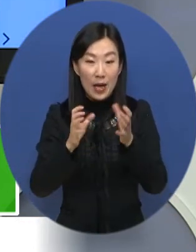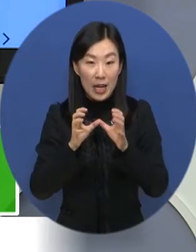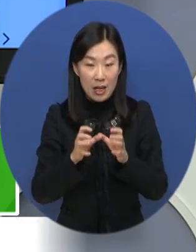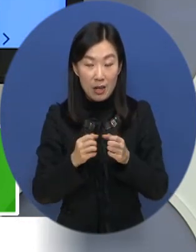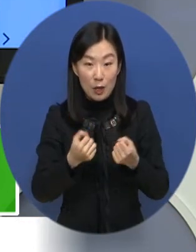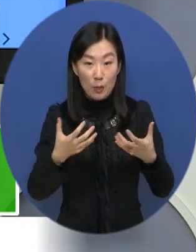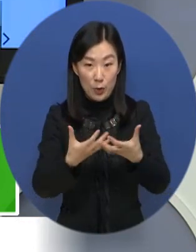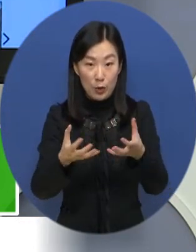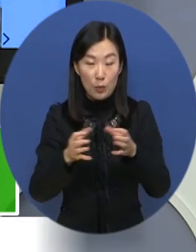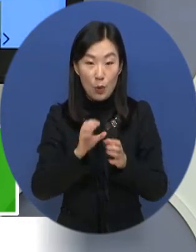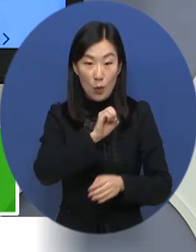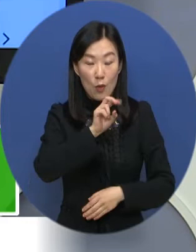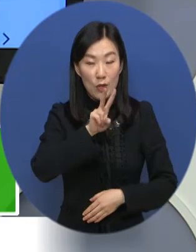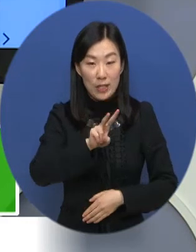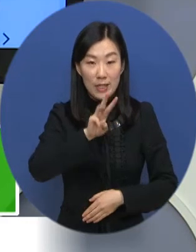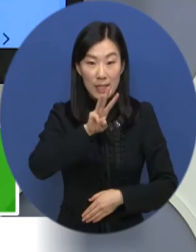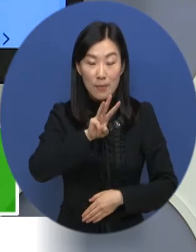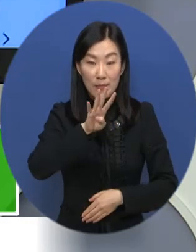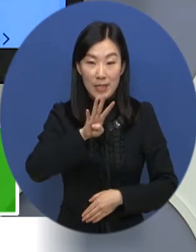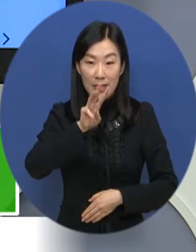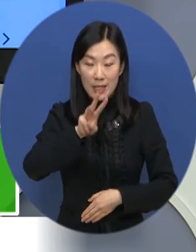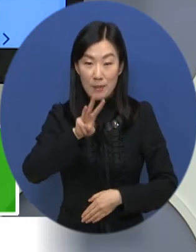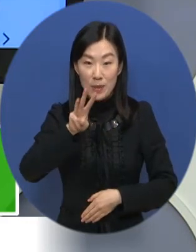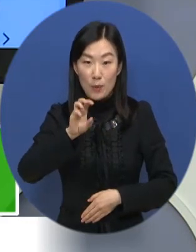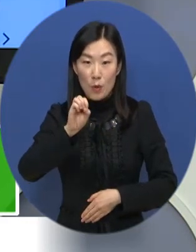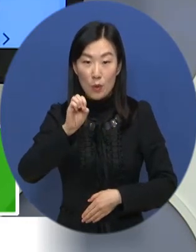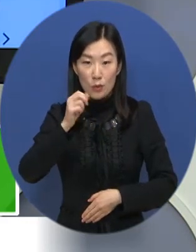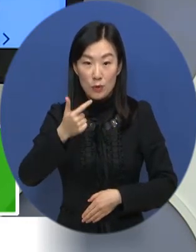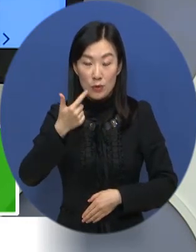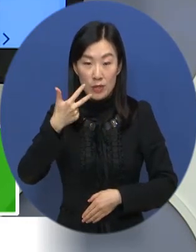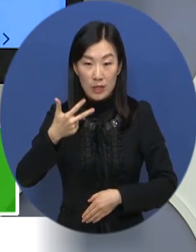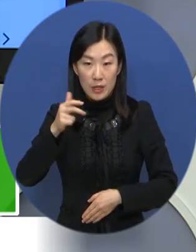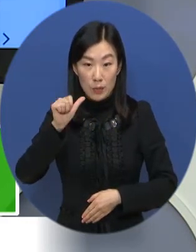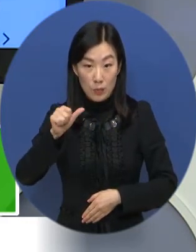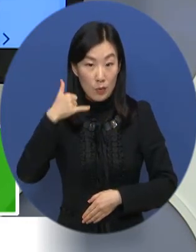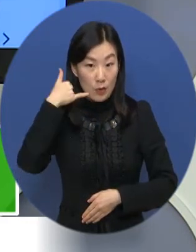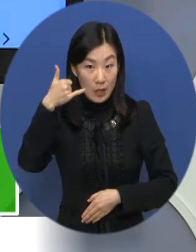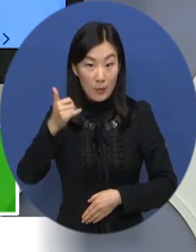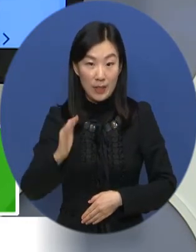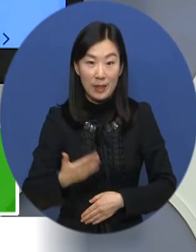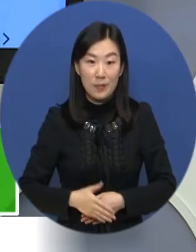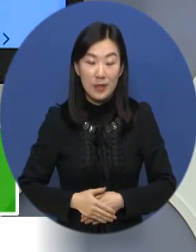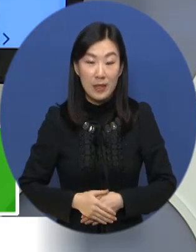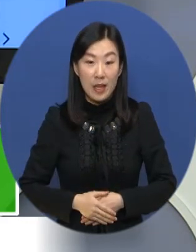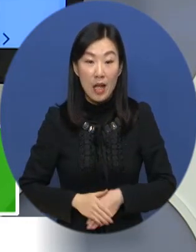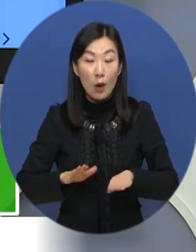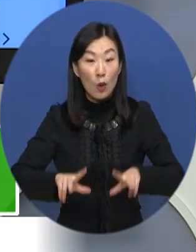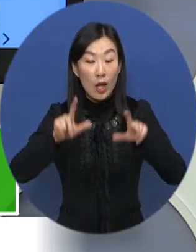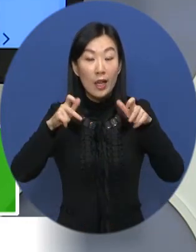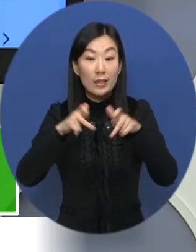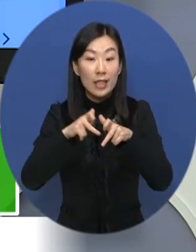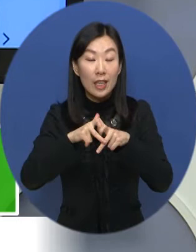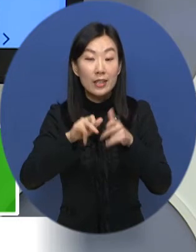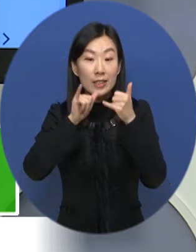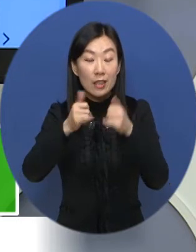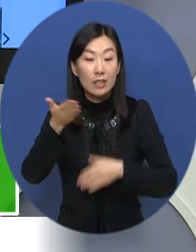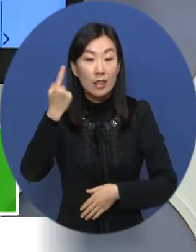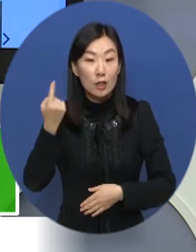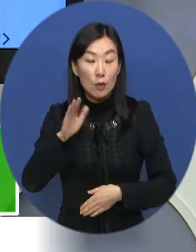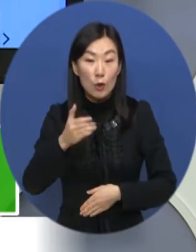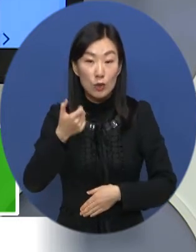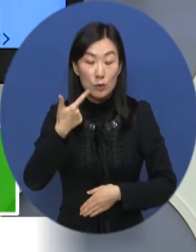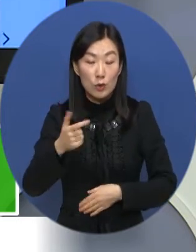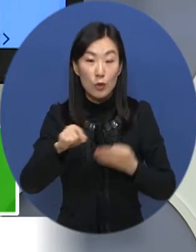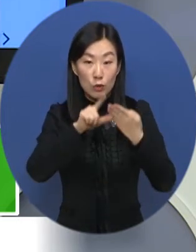한국 장애인개발원대외협력부( 02-3433-0675)로연락주시기바랍니다.한편,